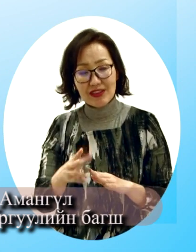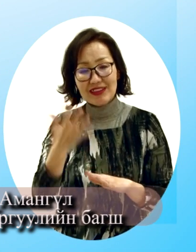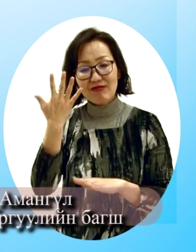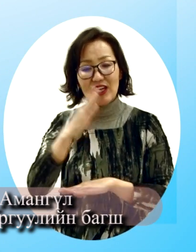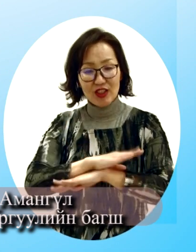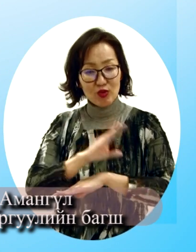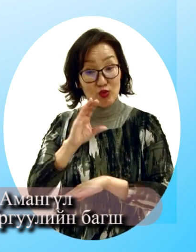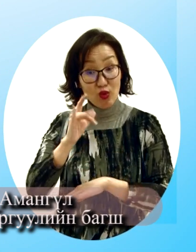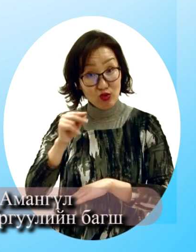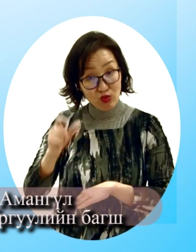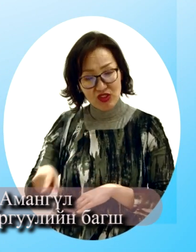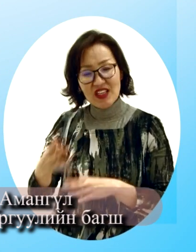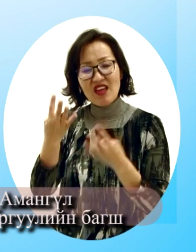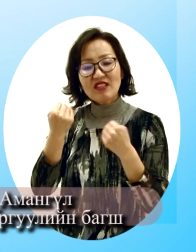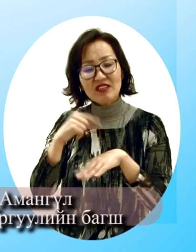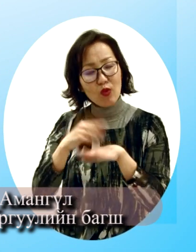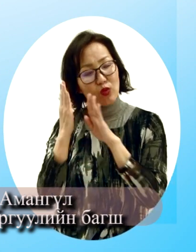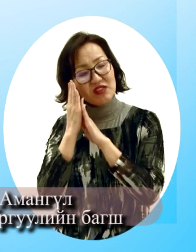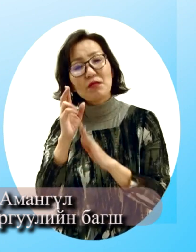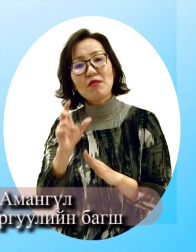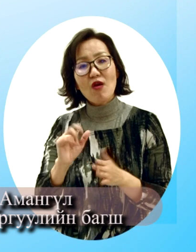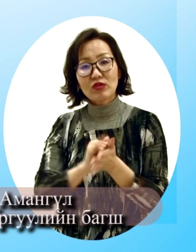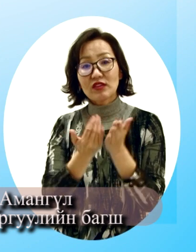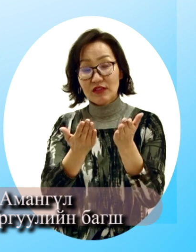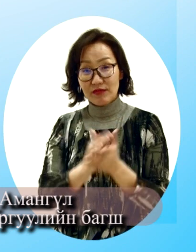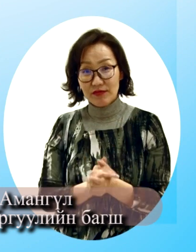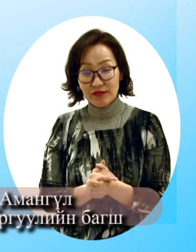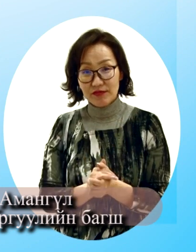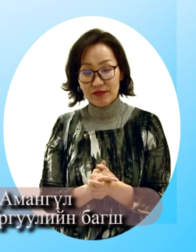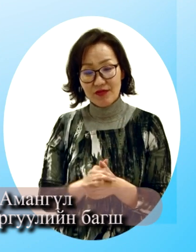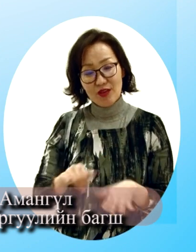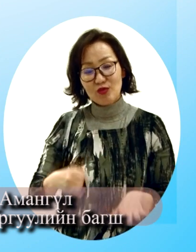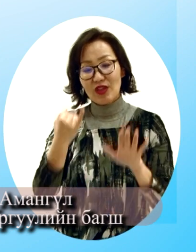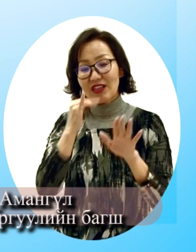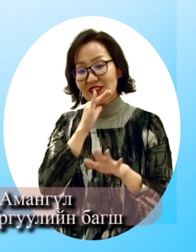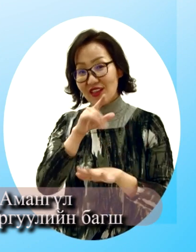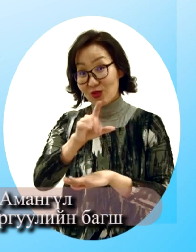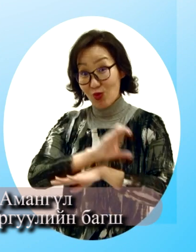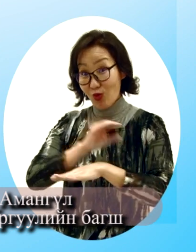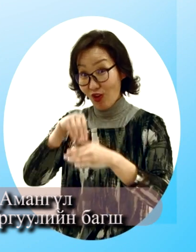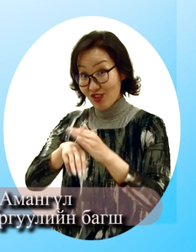әдет бойынша ұйықтайтын болса, 5-ші сыныптың оқушысы неше сағат ұйықтайды?